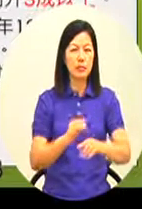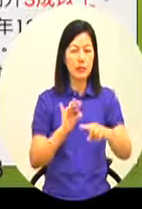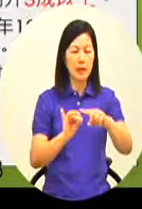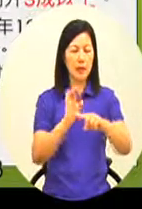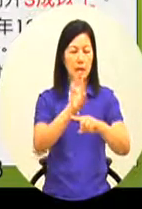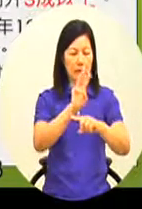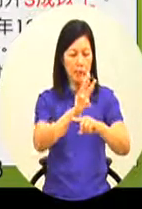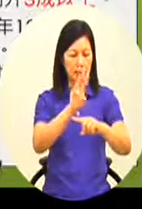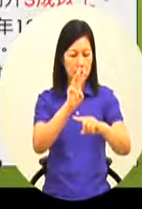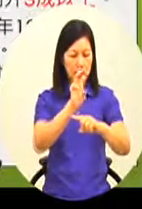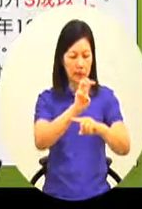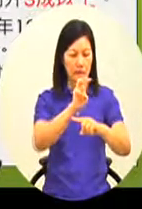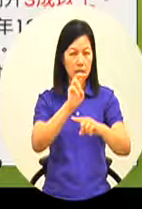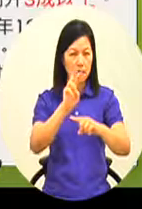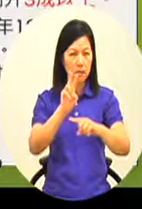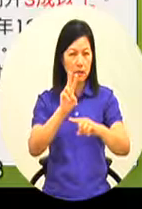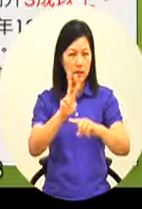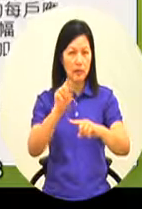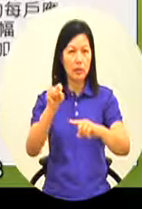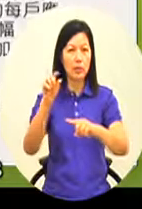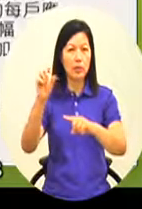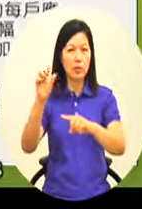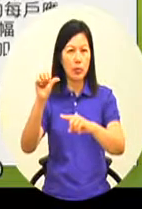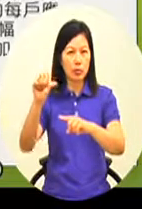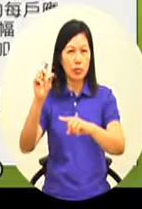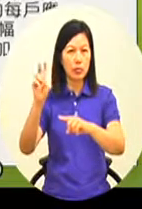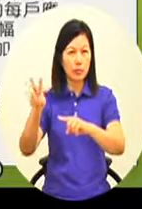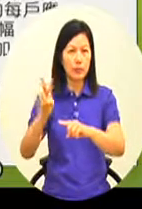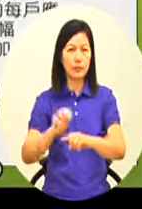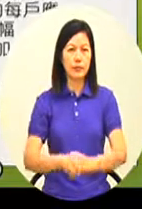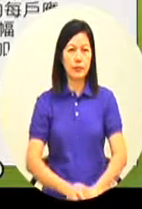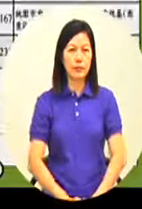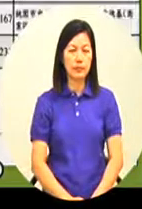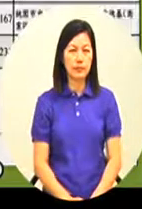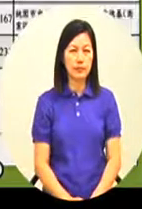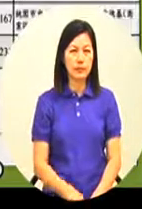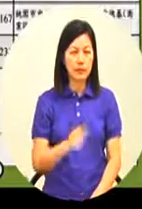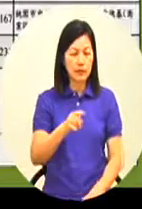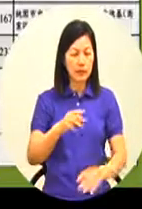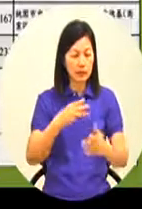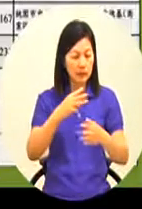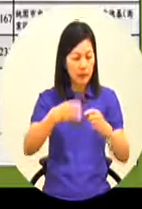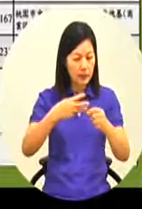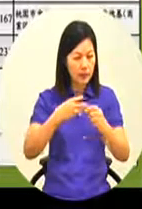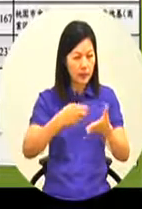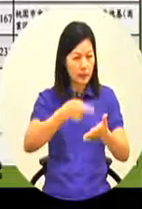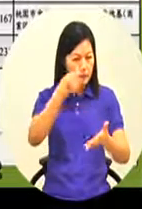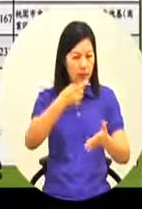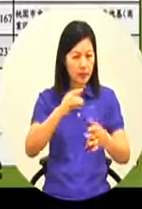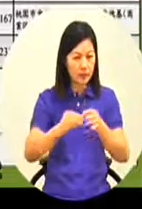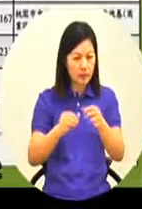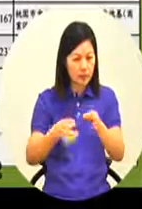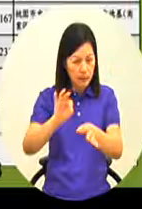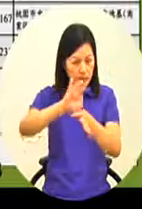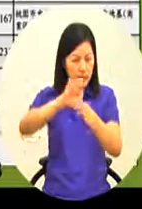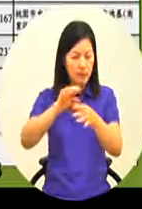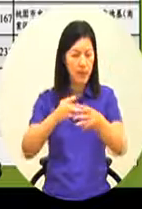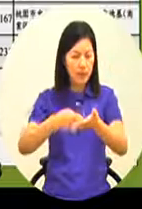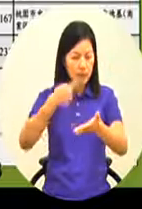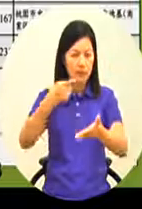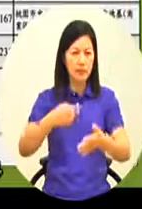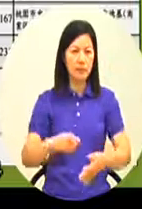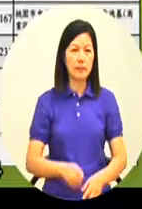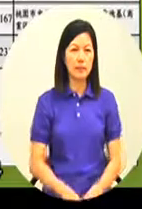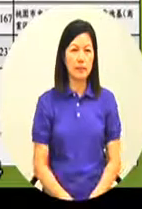32.52嘛，平均是32.52。那这是3年1次调整一次的啦，那我们